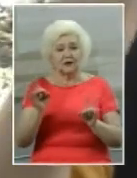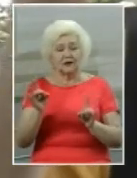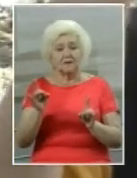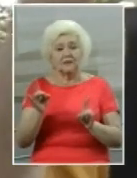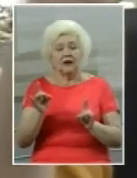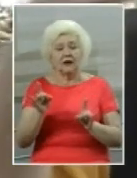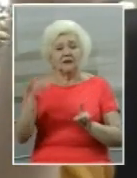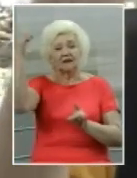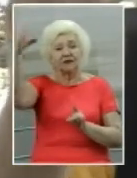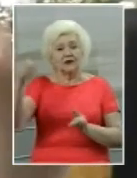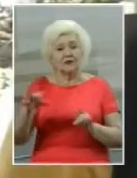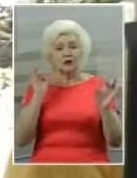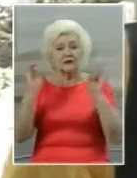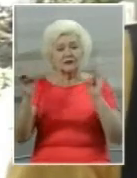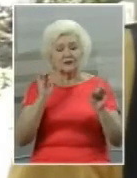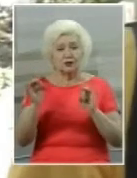звуковим